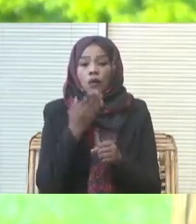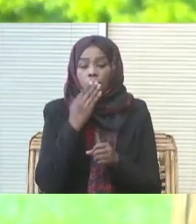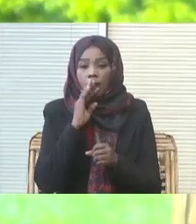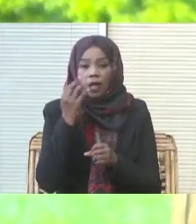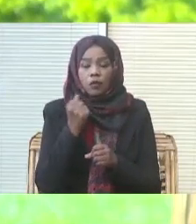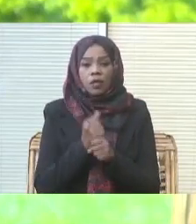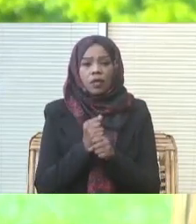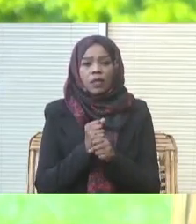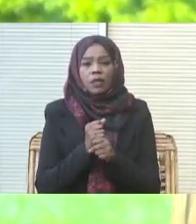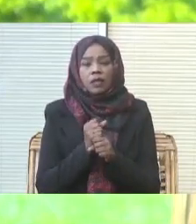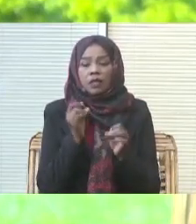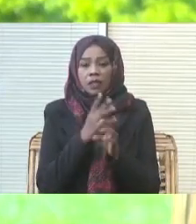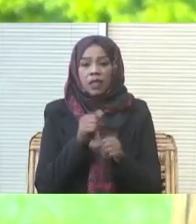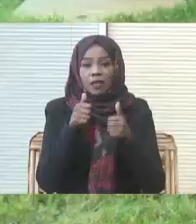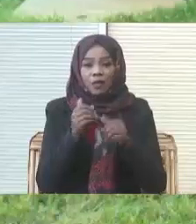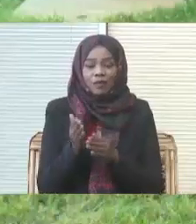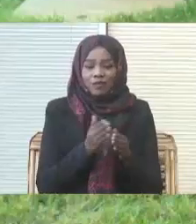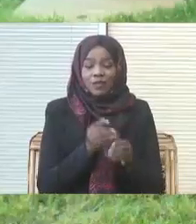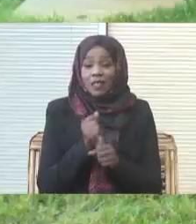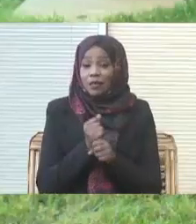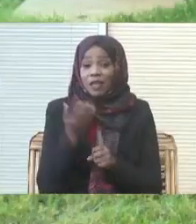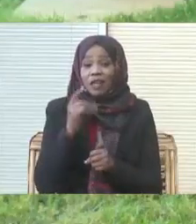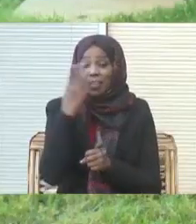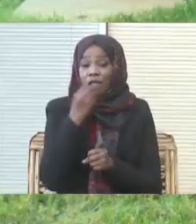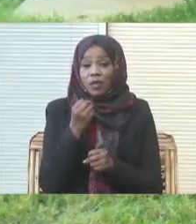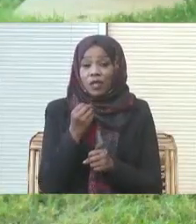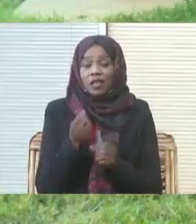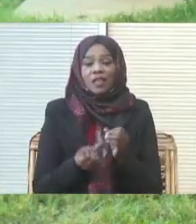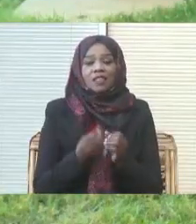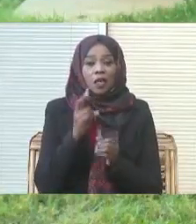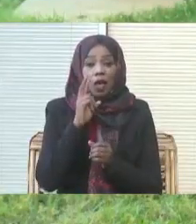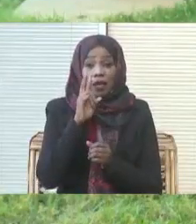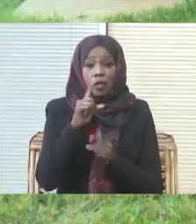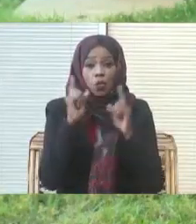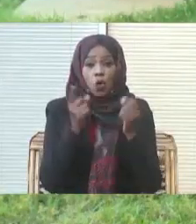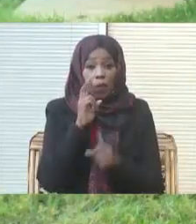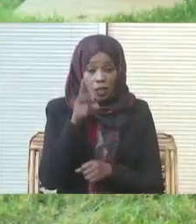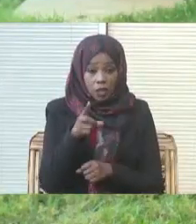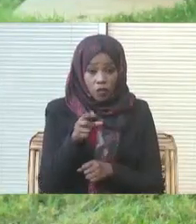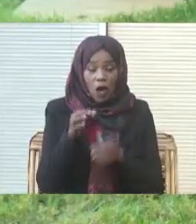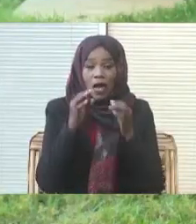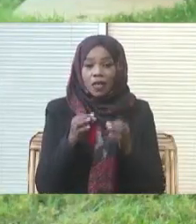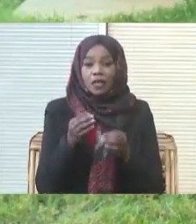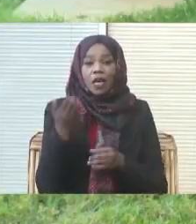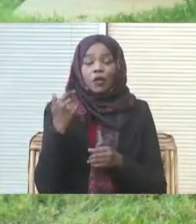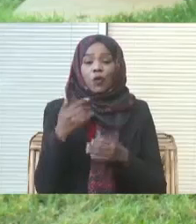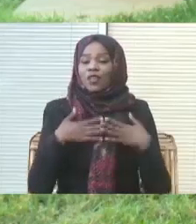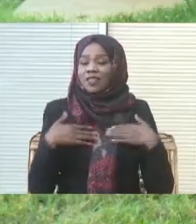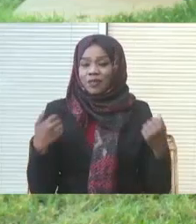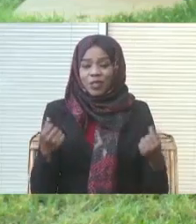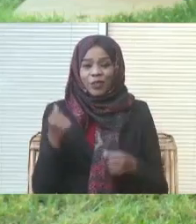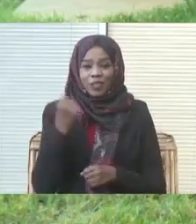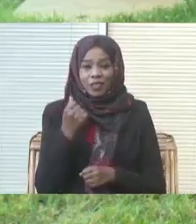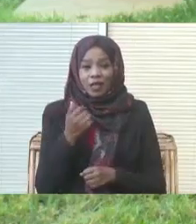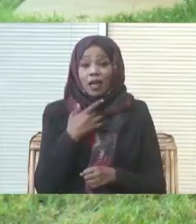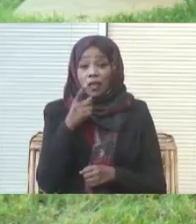والعمل استمر كويس ما شاء الله. بجد العمل كان حلو شديد، واكيد كل الناس اللي هي حتشوفه وشافته كمان اكيد حتكون هي استمتعت واتبسطت